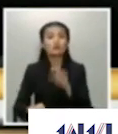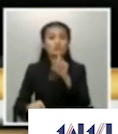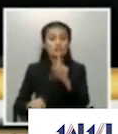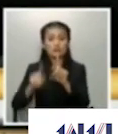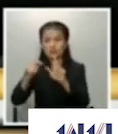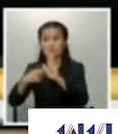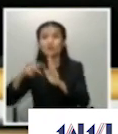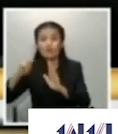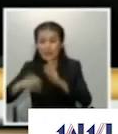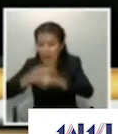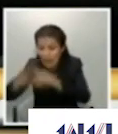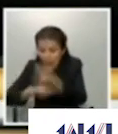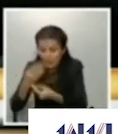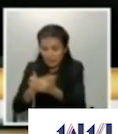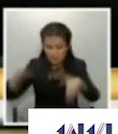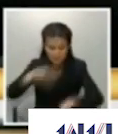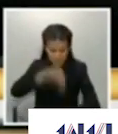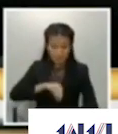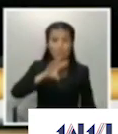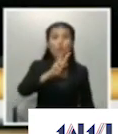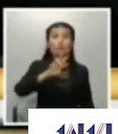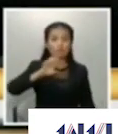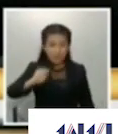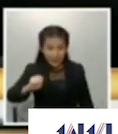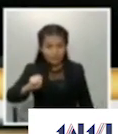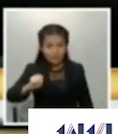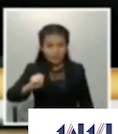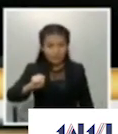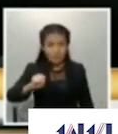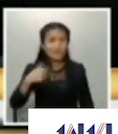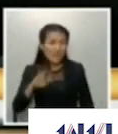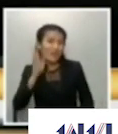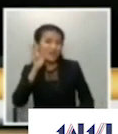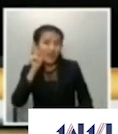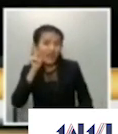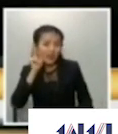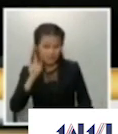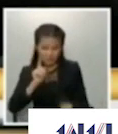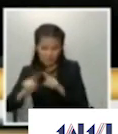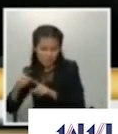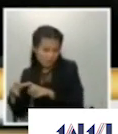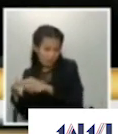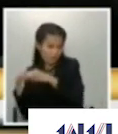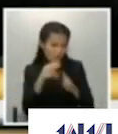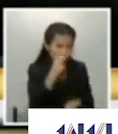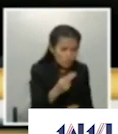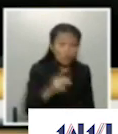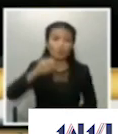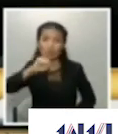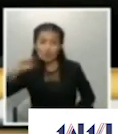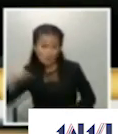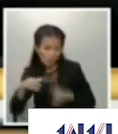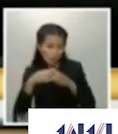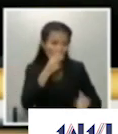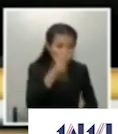าทเป็นพยานหลักฐานครับตัวเลขจริงครับสื่อมวลชนก็ไปดูผู้แทนราษฎรเราก็ไปดู